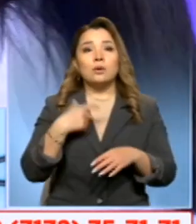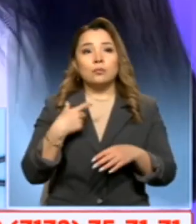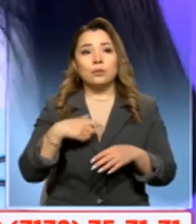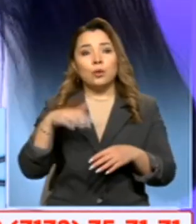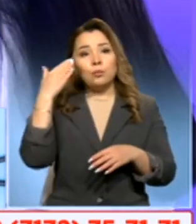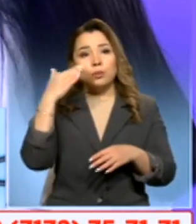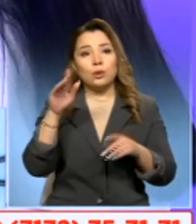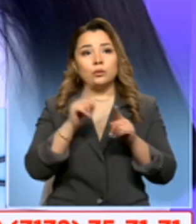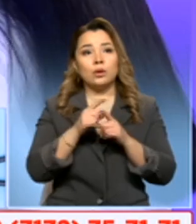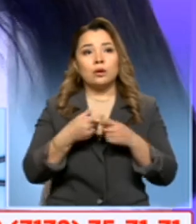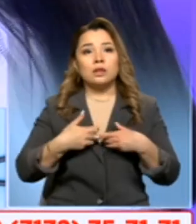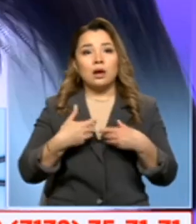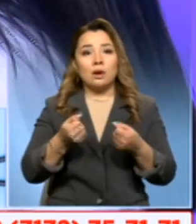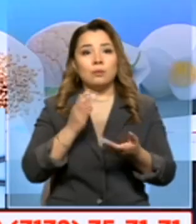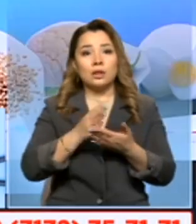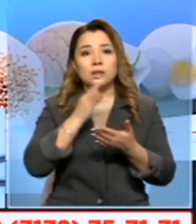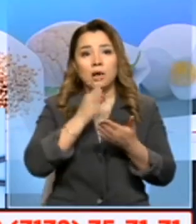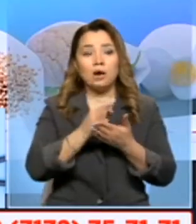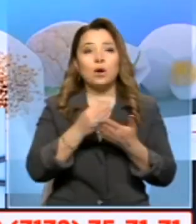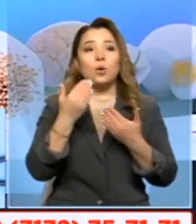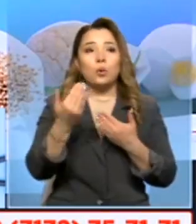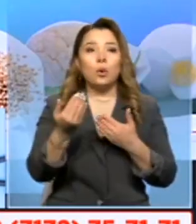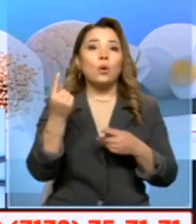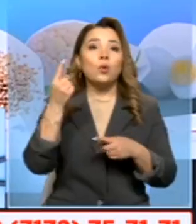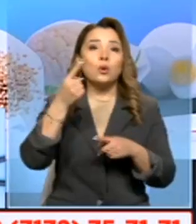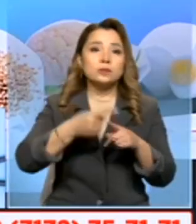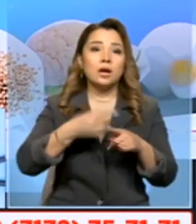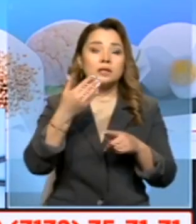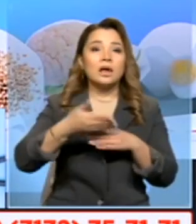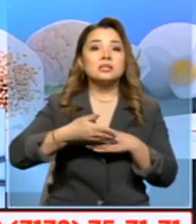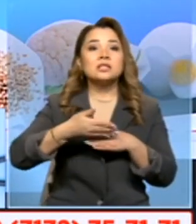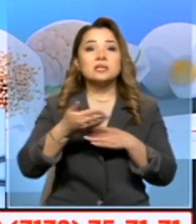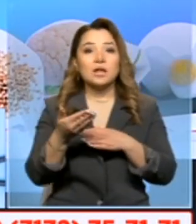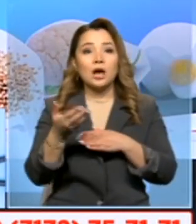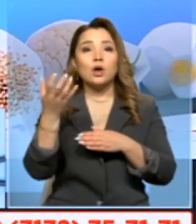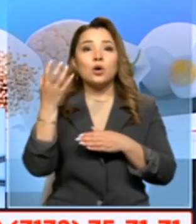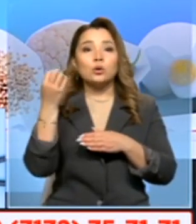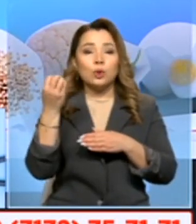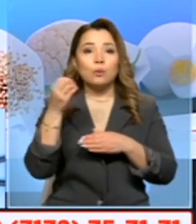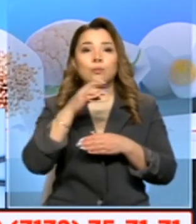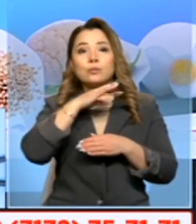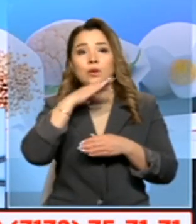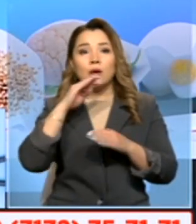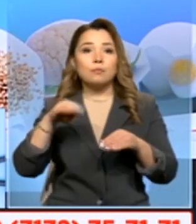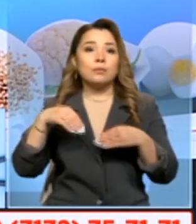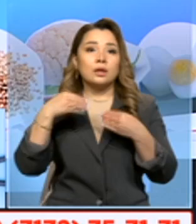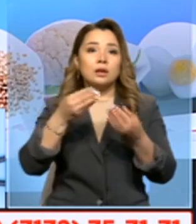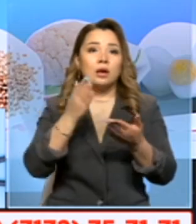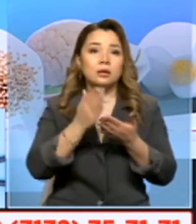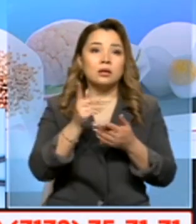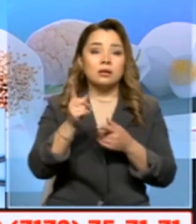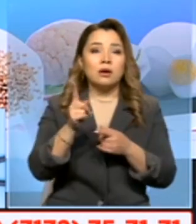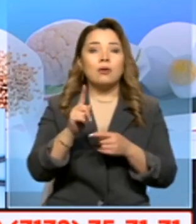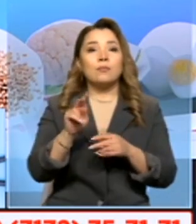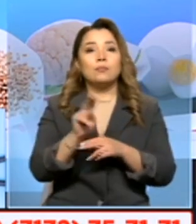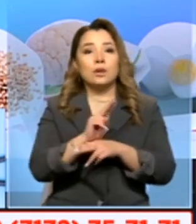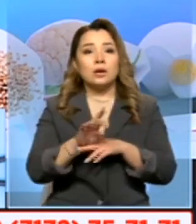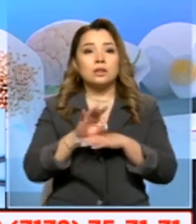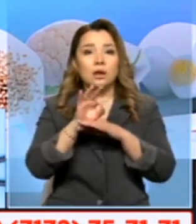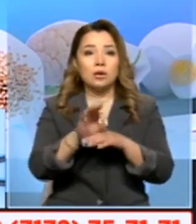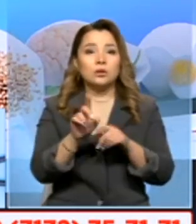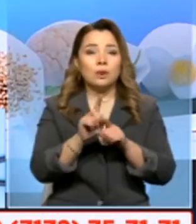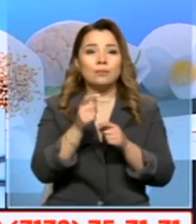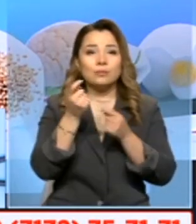бөтен дене ретінде қабылдап тұрсыздар. Ал оған қоса сіз сырттан көп беріп жатқан, даже профилактикалық